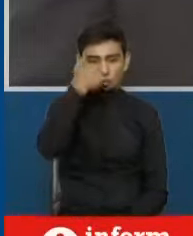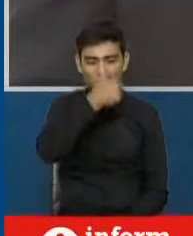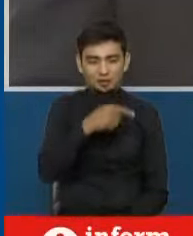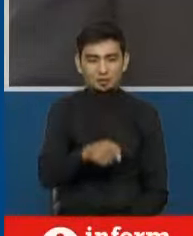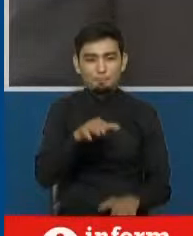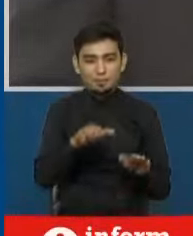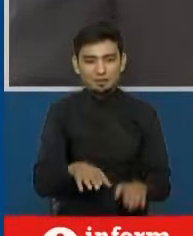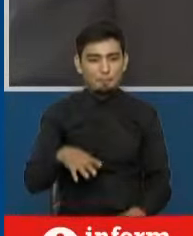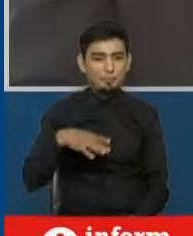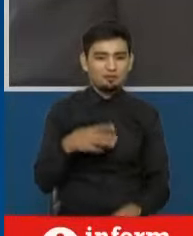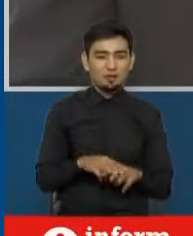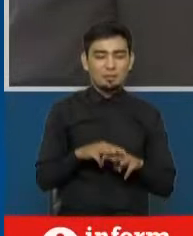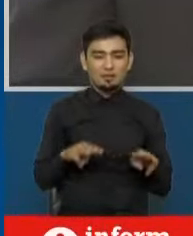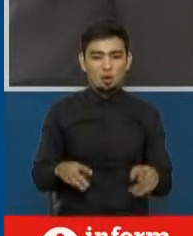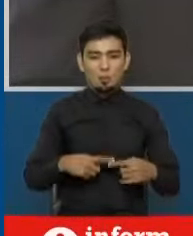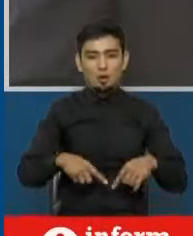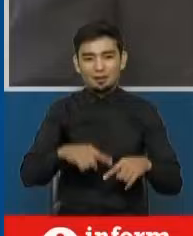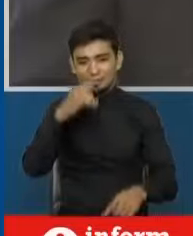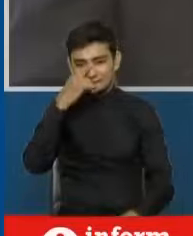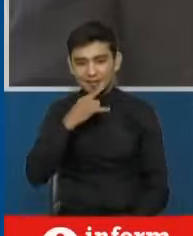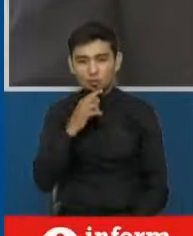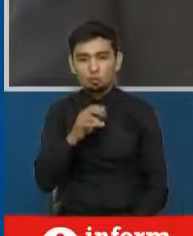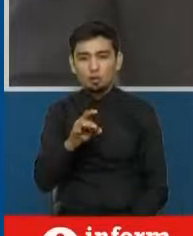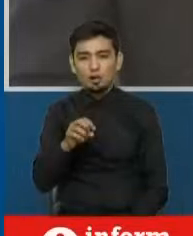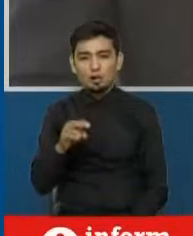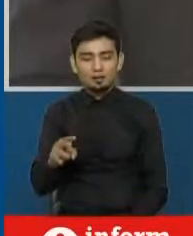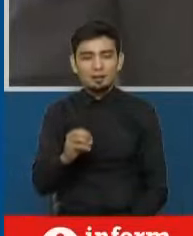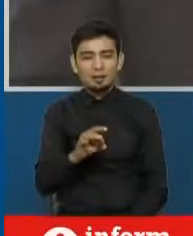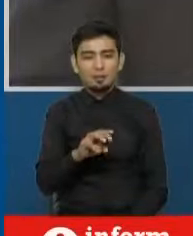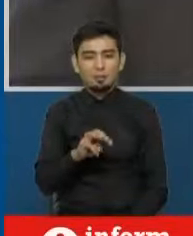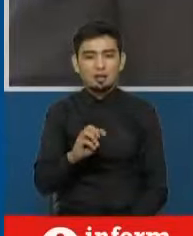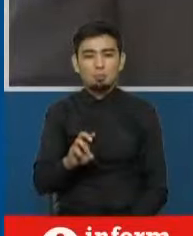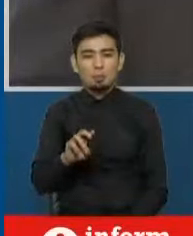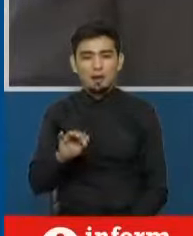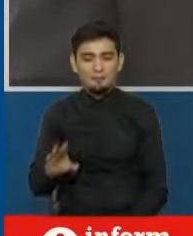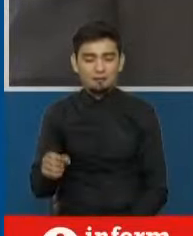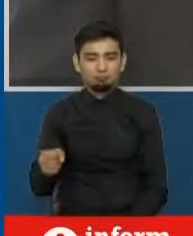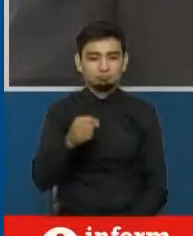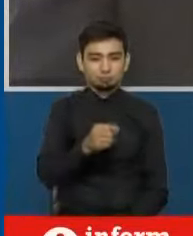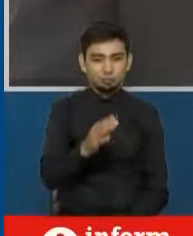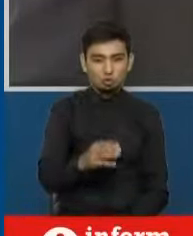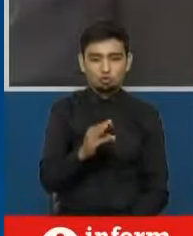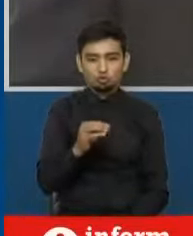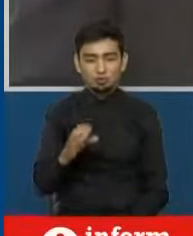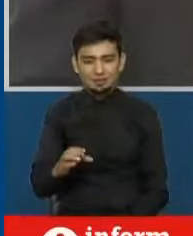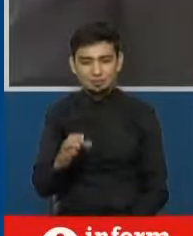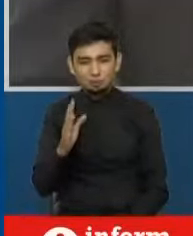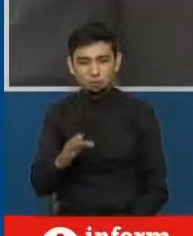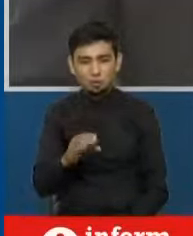место займет бывший министр обороны Казахстана Нурлан Ермекбаев. Напомню, что Казахстан председательствовал в ШОС с июля